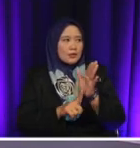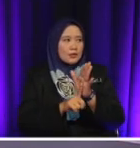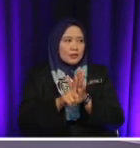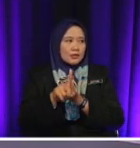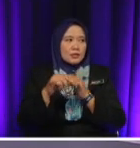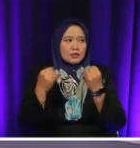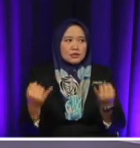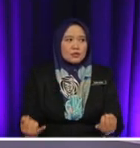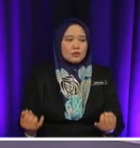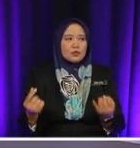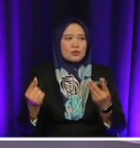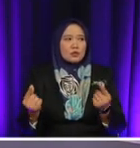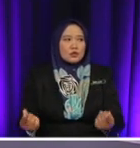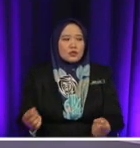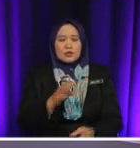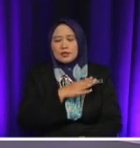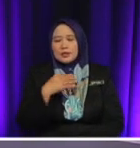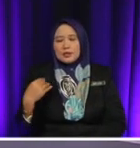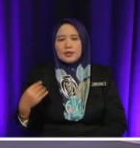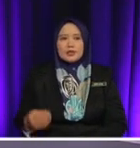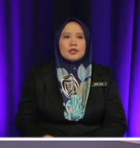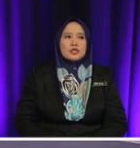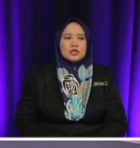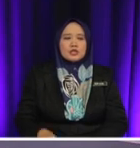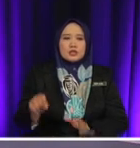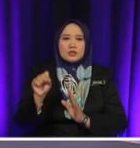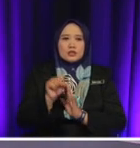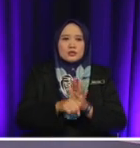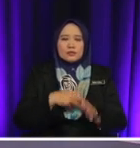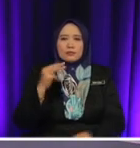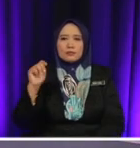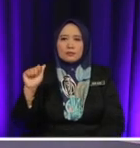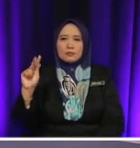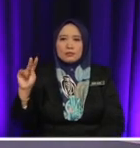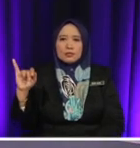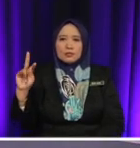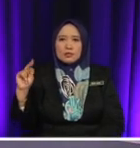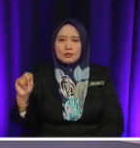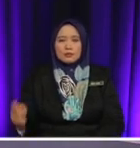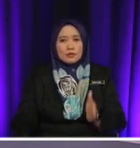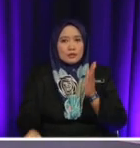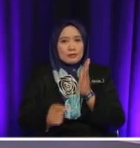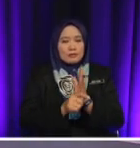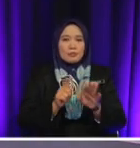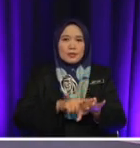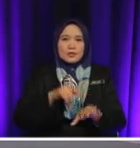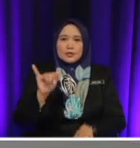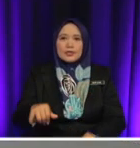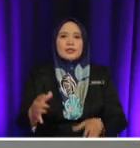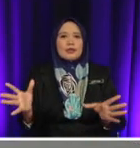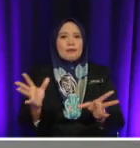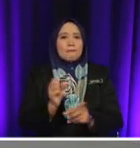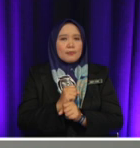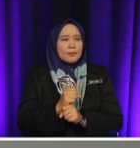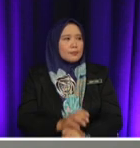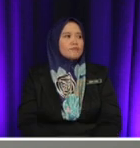Oke KPS l dan yang kesembilan iaitu kita meram dan mentafsir data okey meram dan mentafsir data di